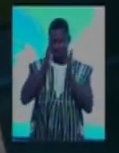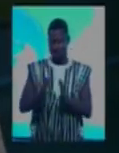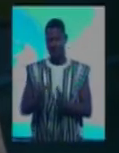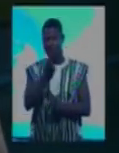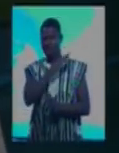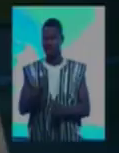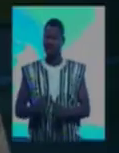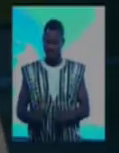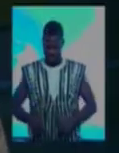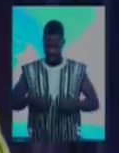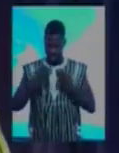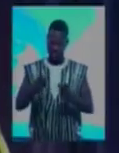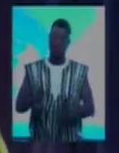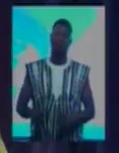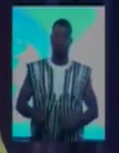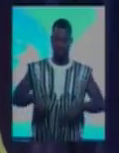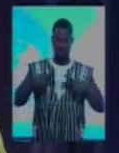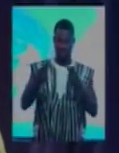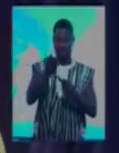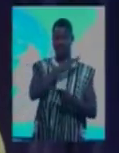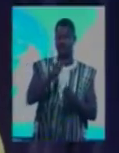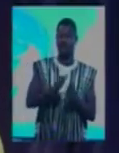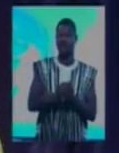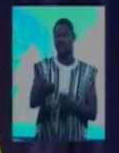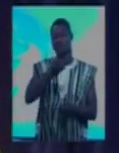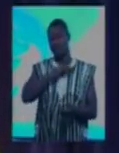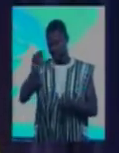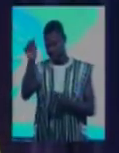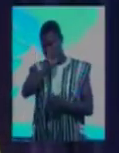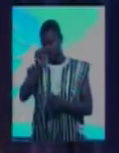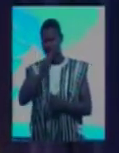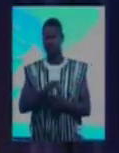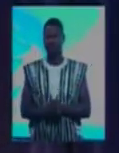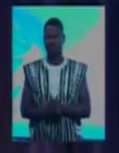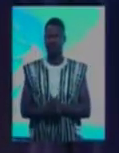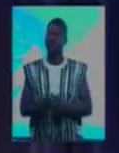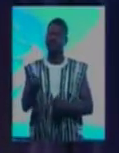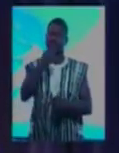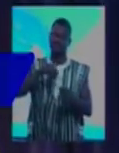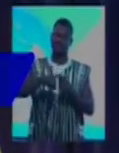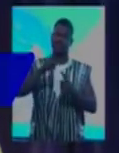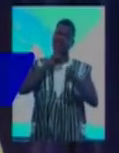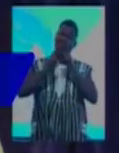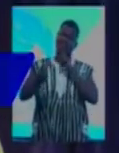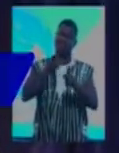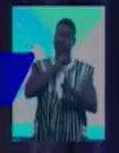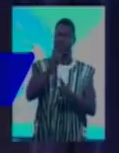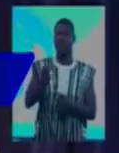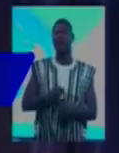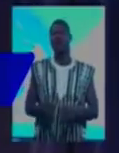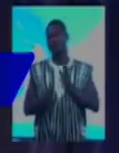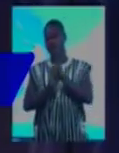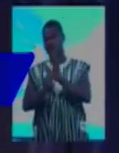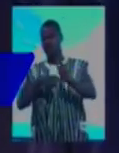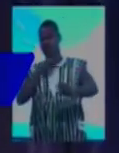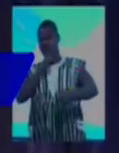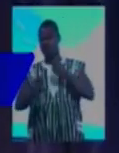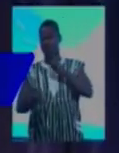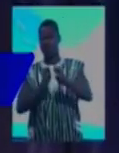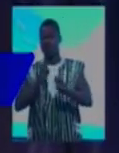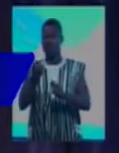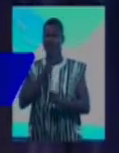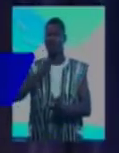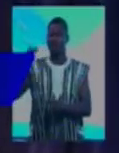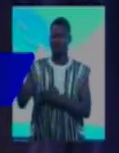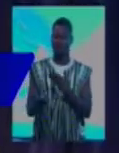elles assurent la vie et la survie. Quand elles parlent, je pense qu'elles posent les problèmes, elles abordent des